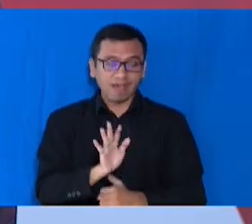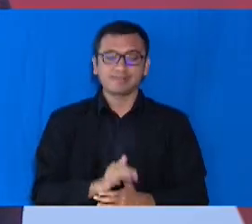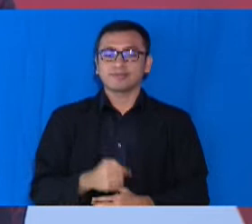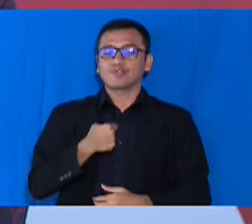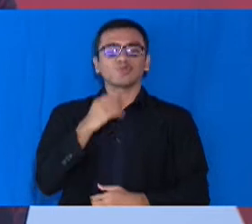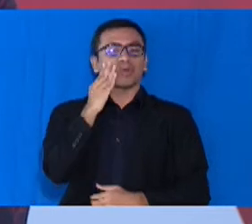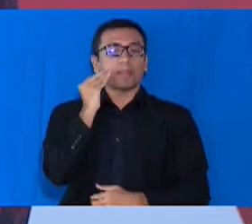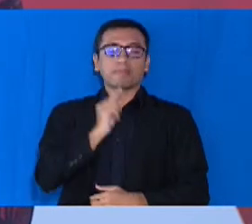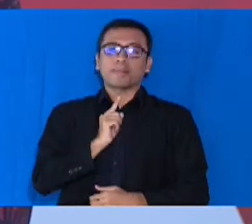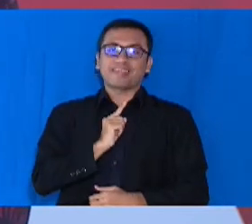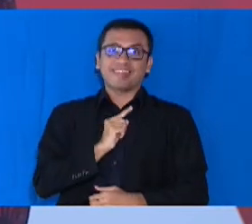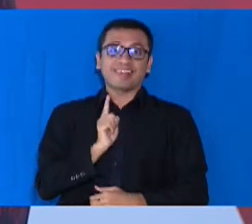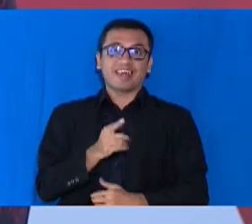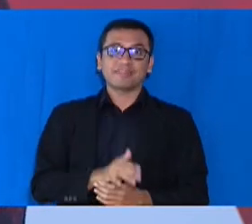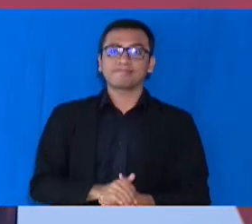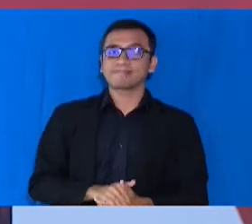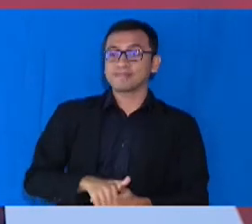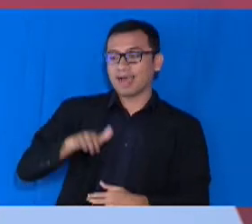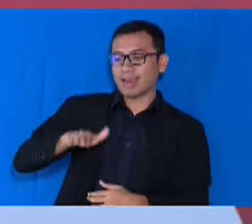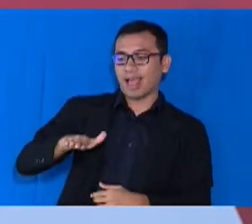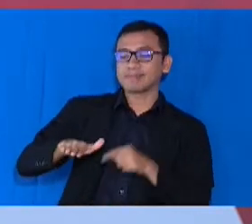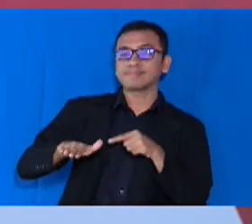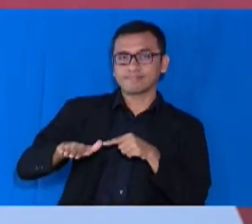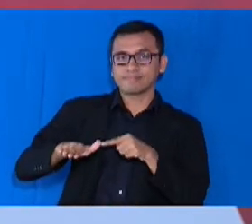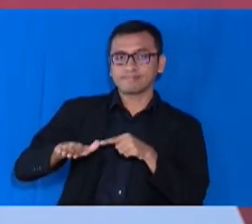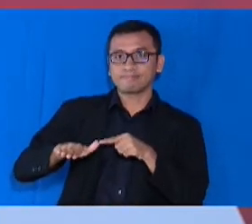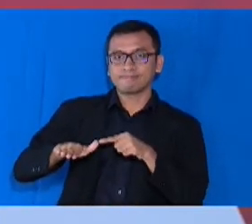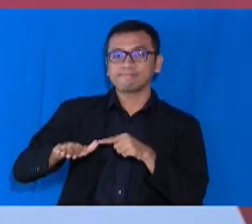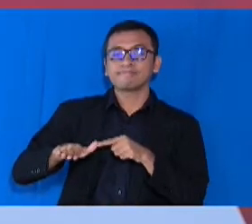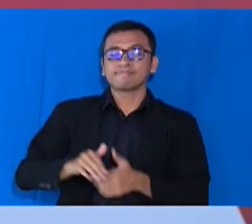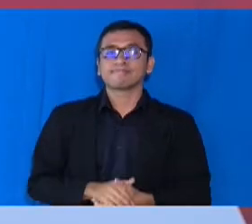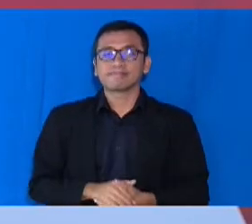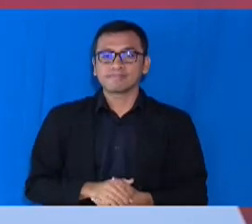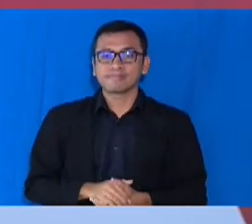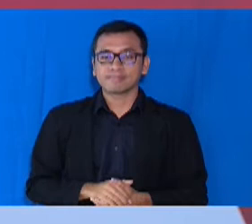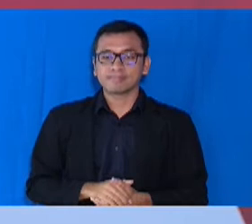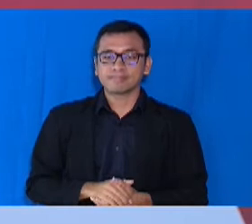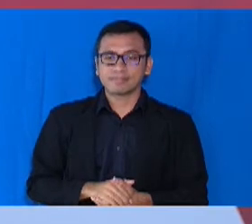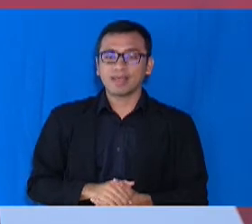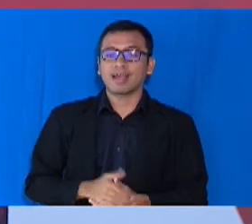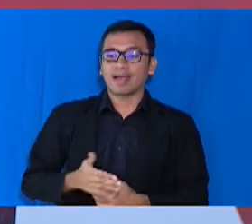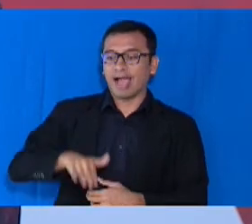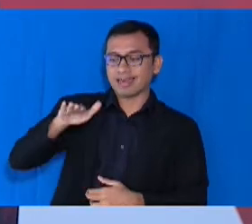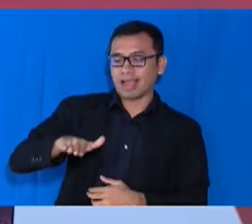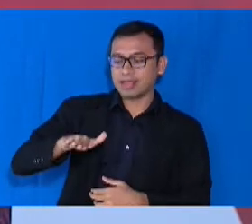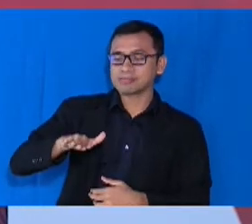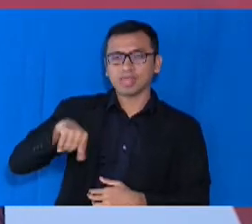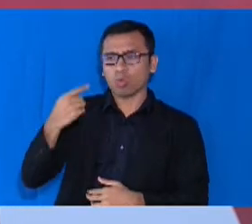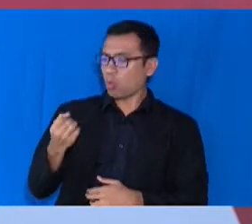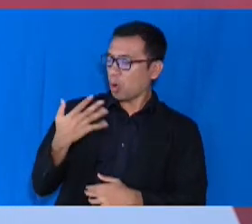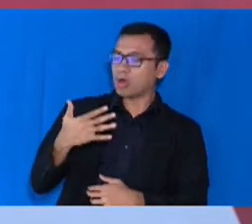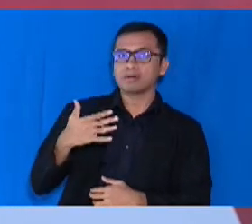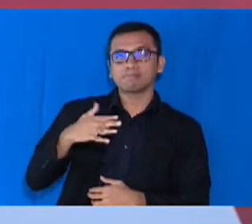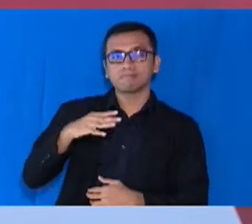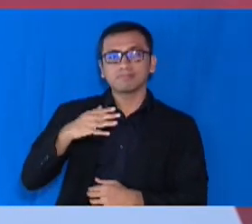Anak saya adalah apa kata bapak dan ibu guru. Itu merupakan